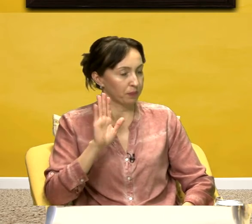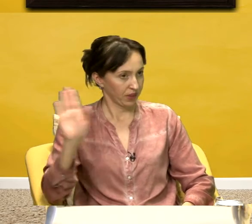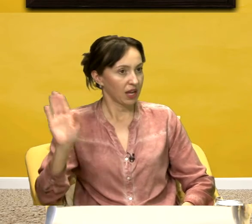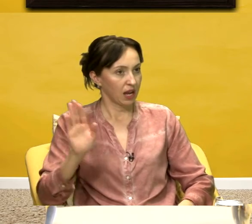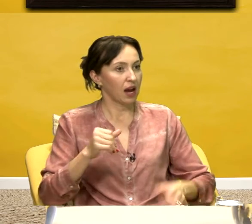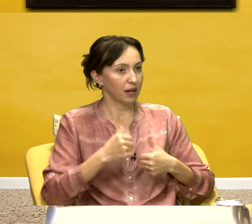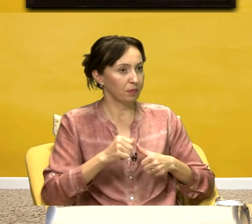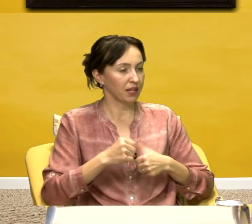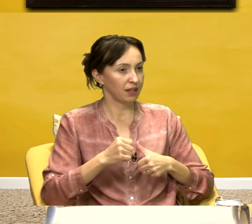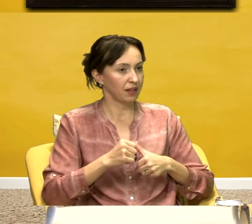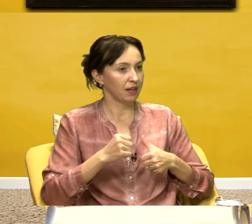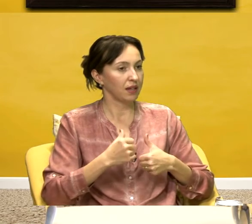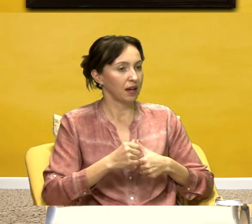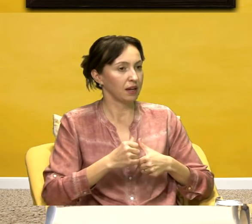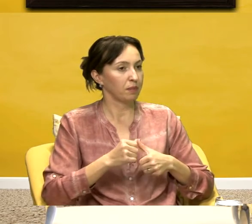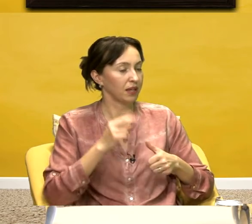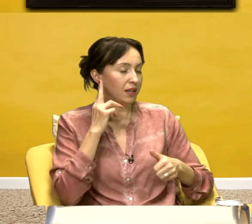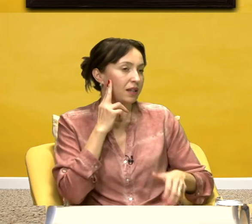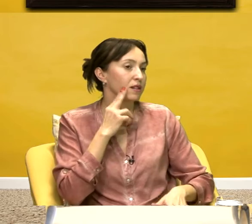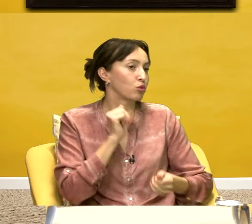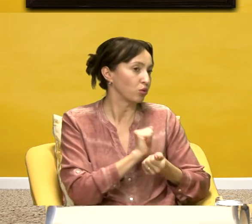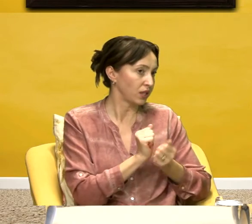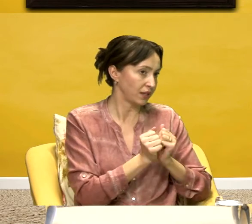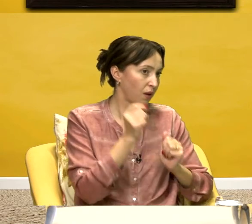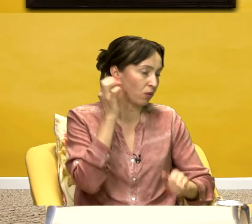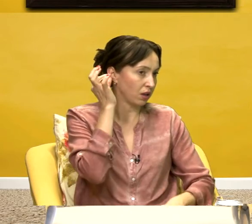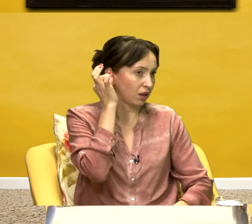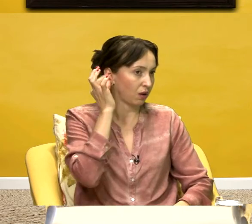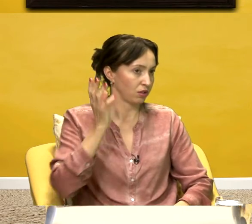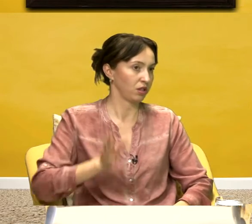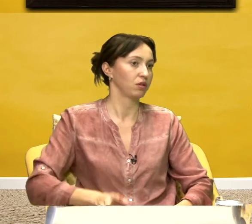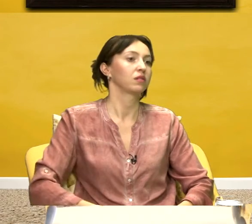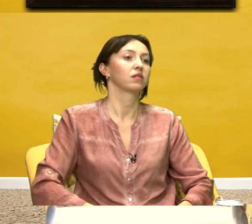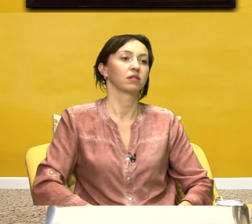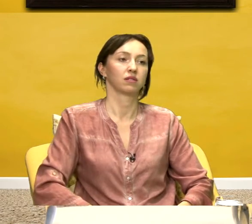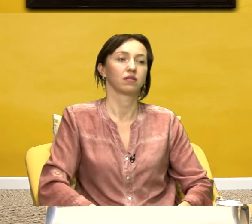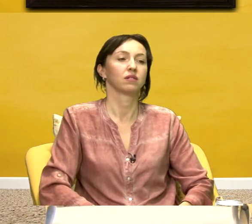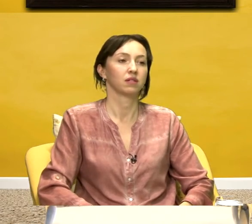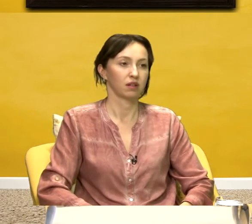Rebecca are prieteni, surzi sau